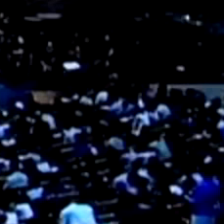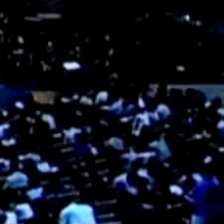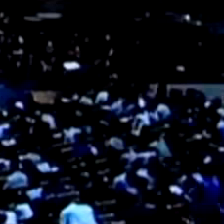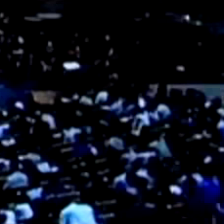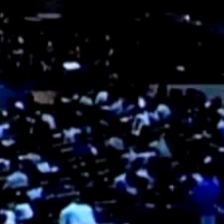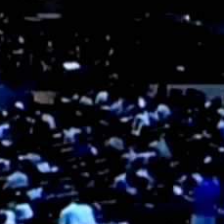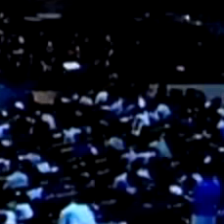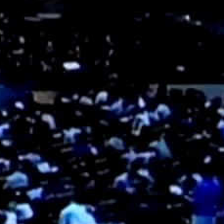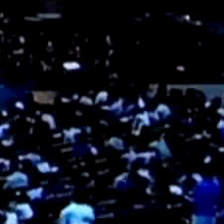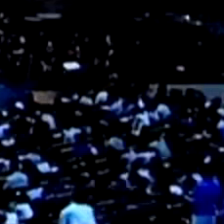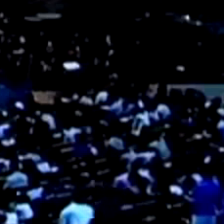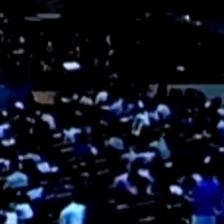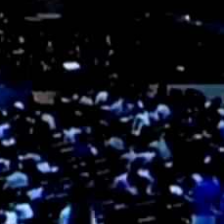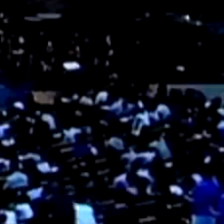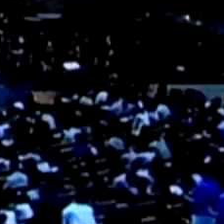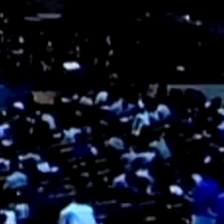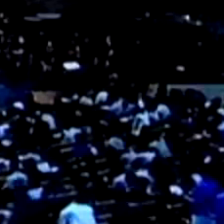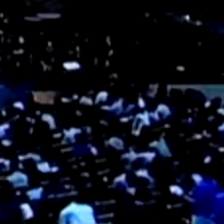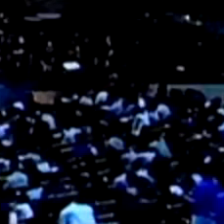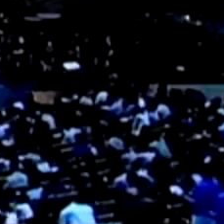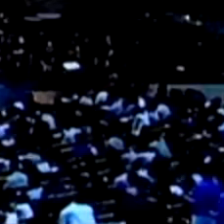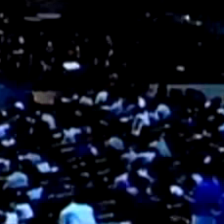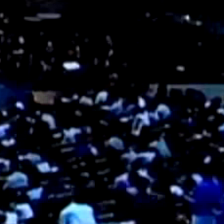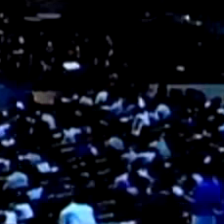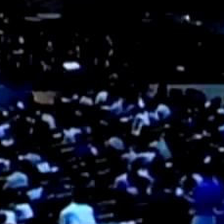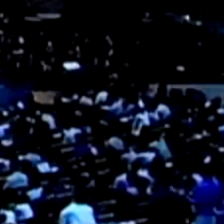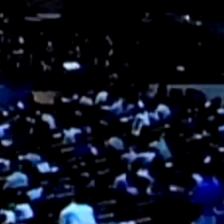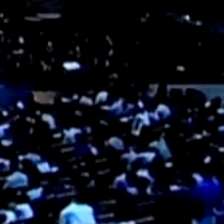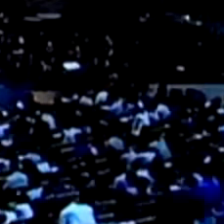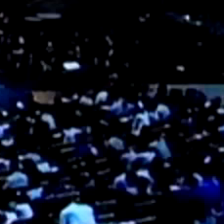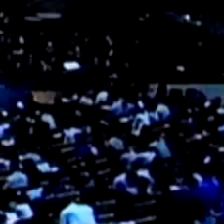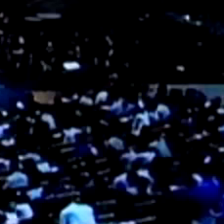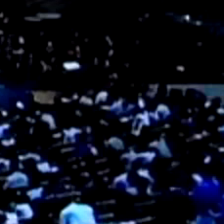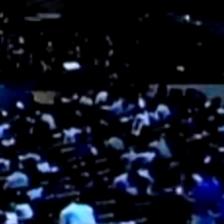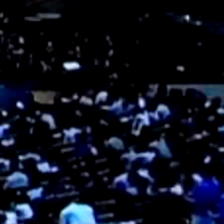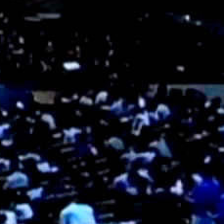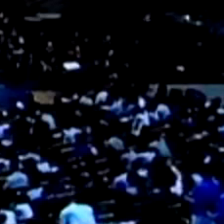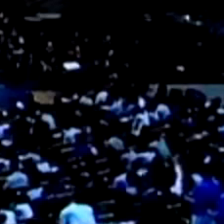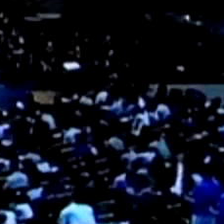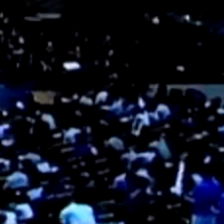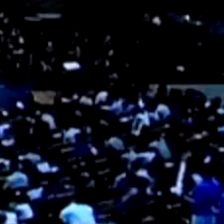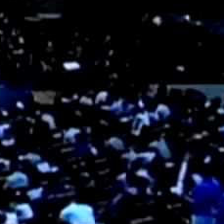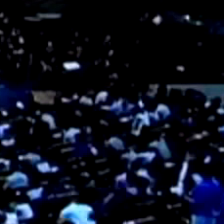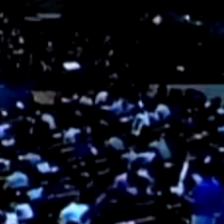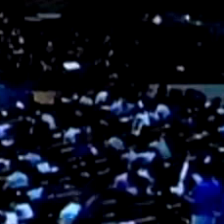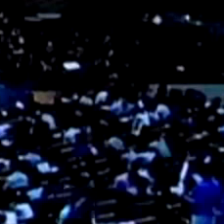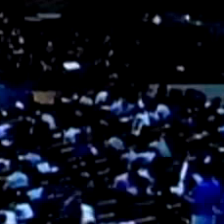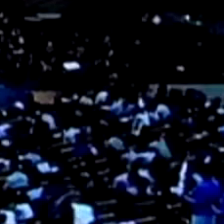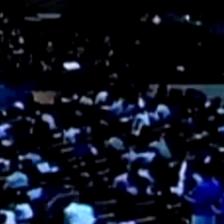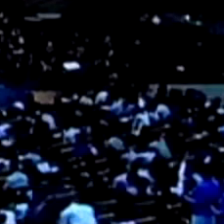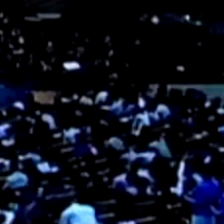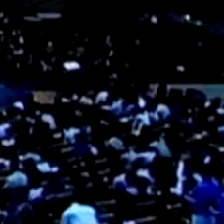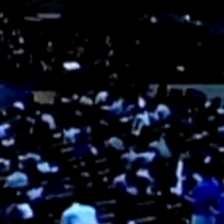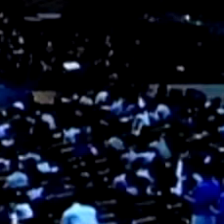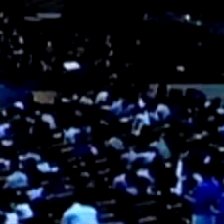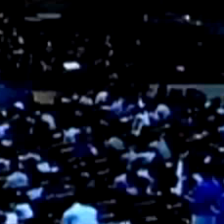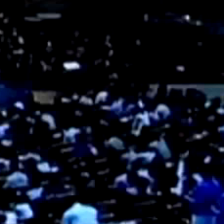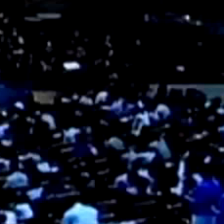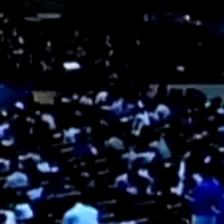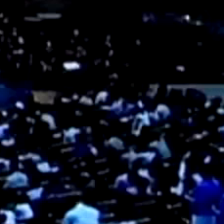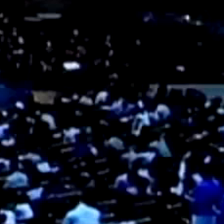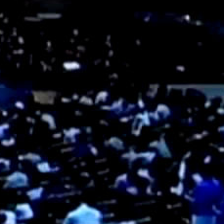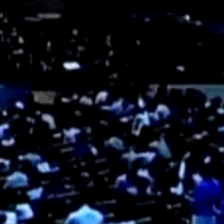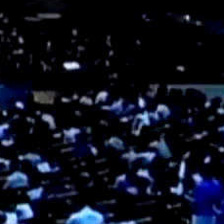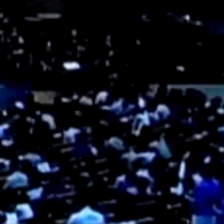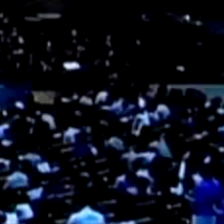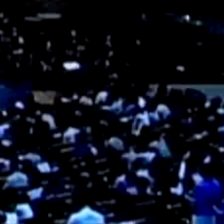예수님이 시간에 주께서 하소서 하나님 다윗과 같은 심정으로 하나님 앞에 진정으로 회개하며 하나님